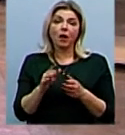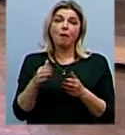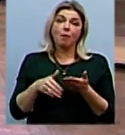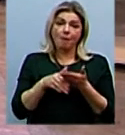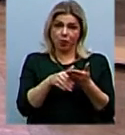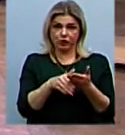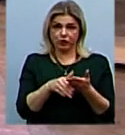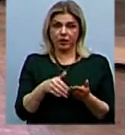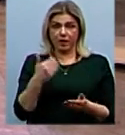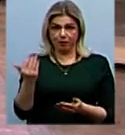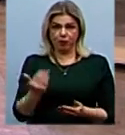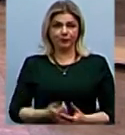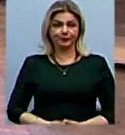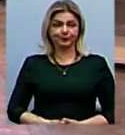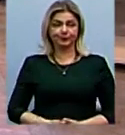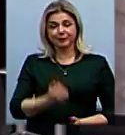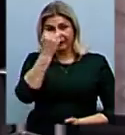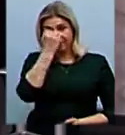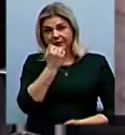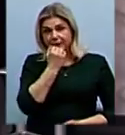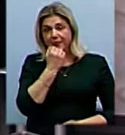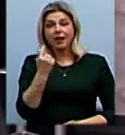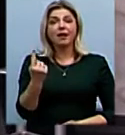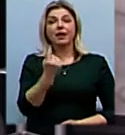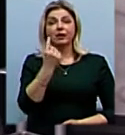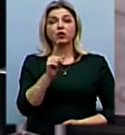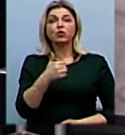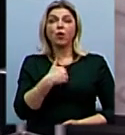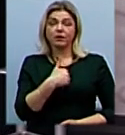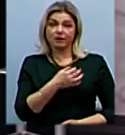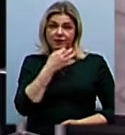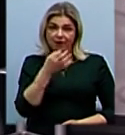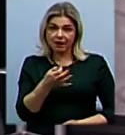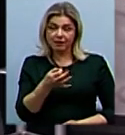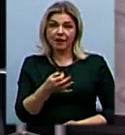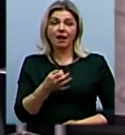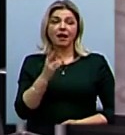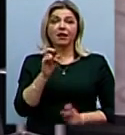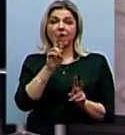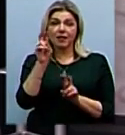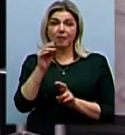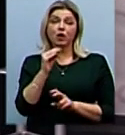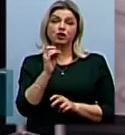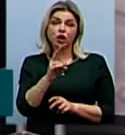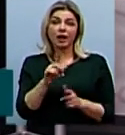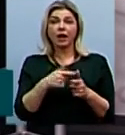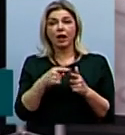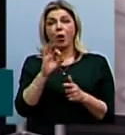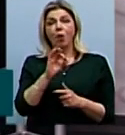ногу в этой ситуації. Ще буде час, дякую, Михайло. Єдине, що я б хотів сказати щодо на тему ЖЕКів і ОСББ,